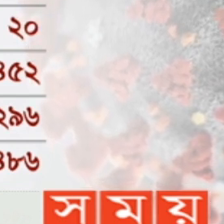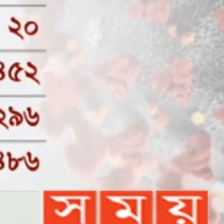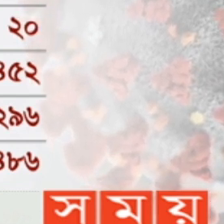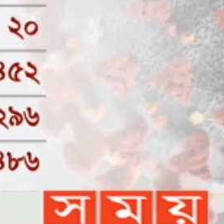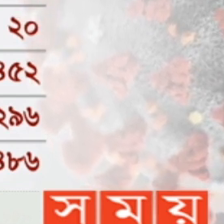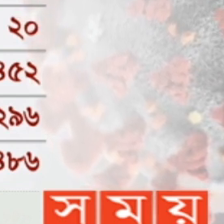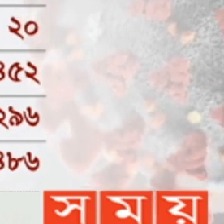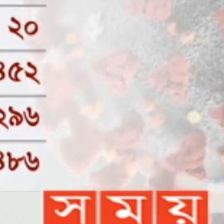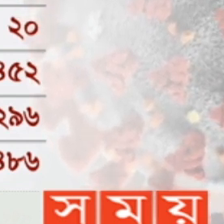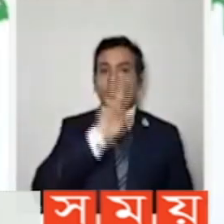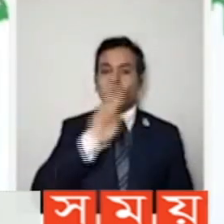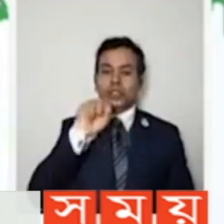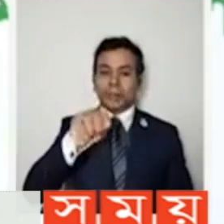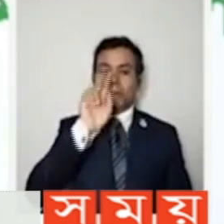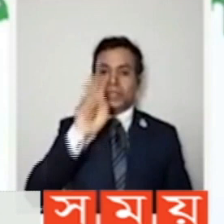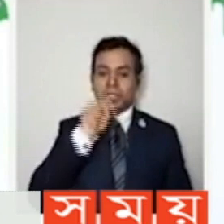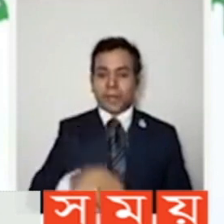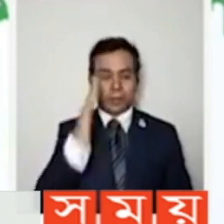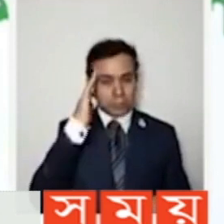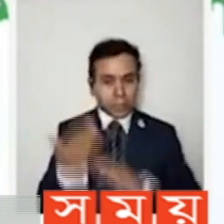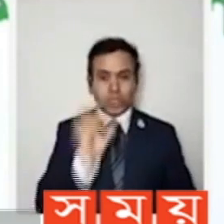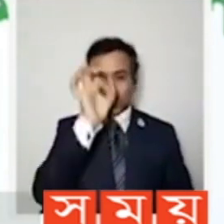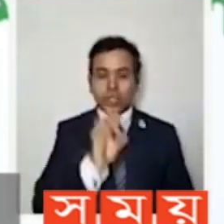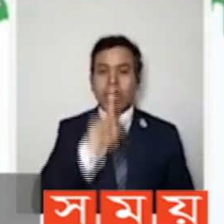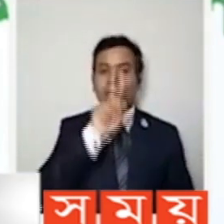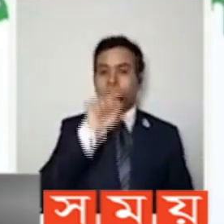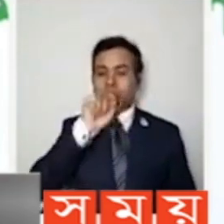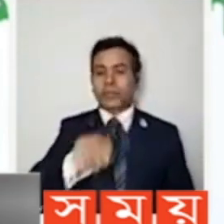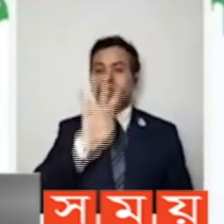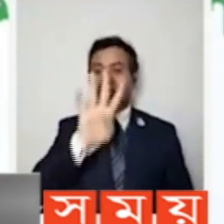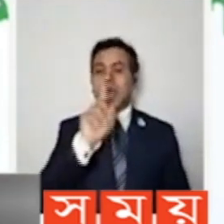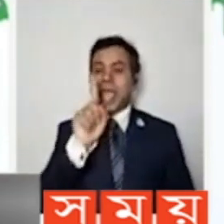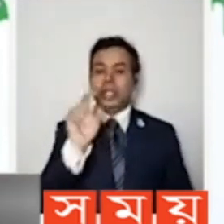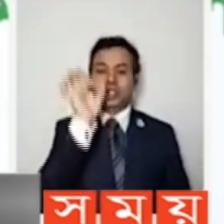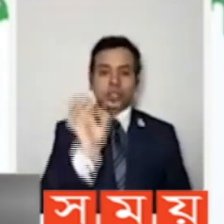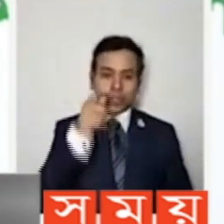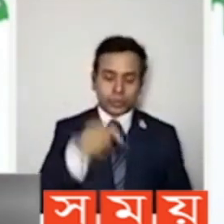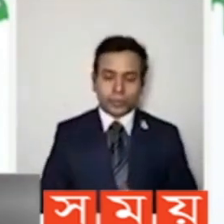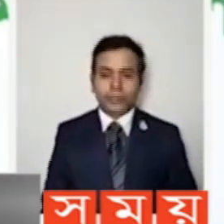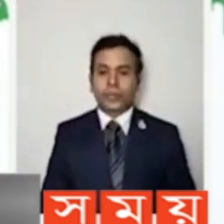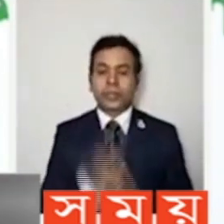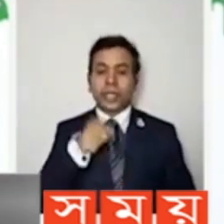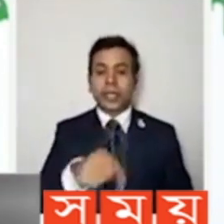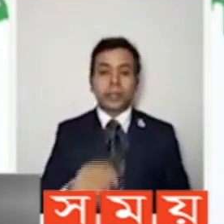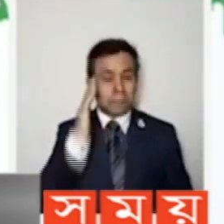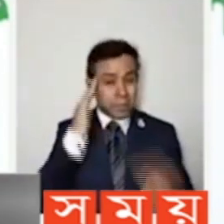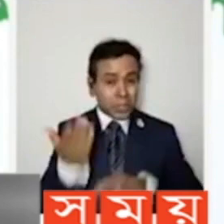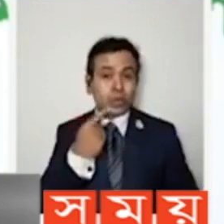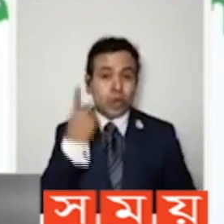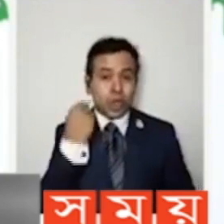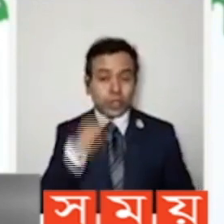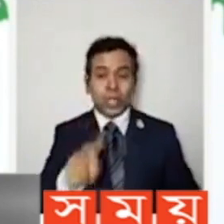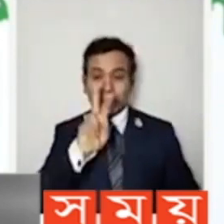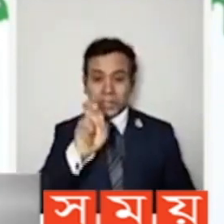হয়েছেন 296 জন। শনাক্ত বিবেচনায় সুস্থতার হার 20.22 শতাংশ এবং মৃত্যুর হার 1.41